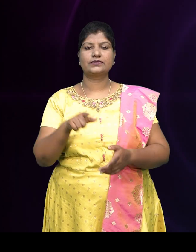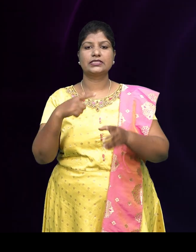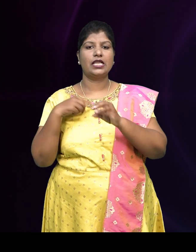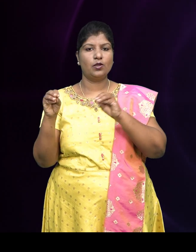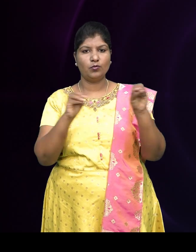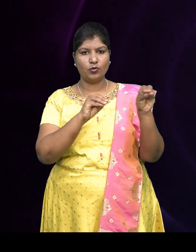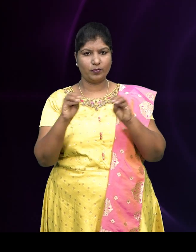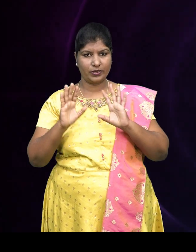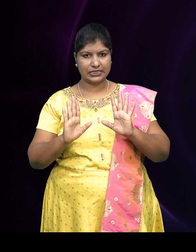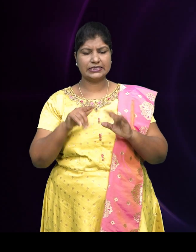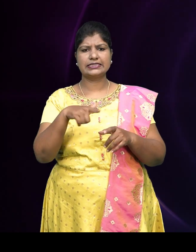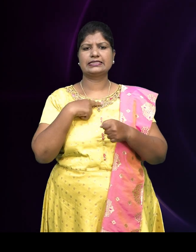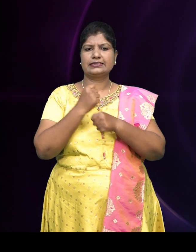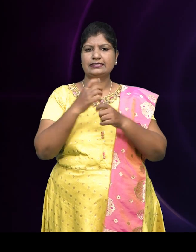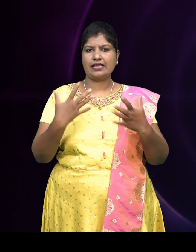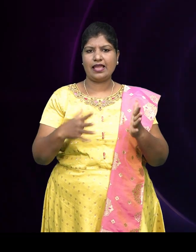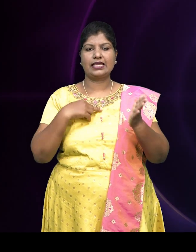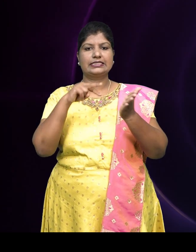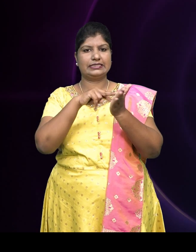हालचाल म्हणजे